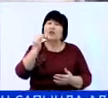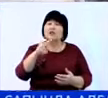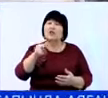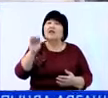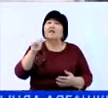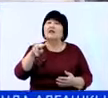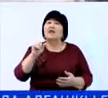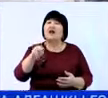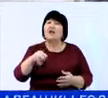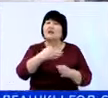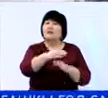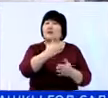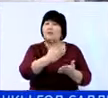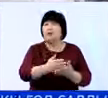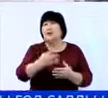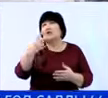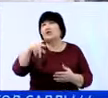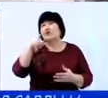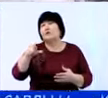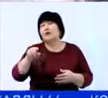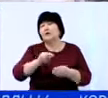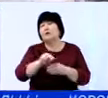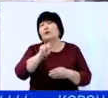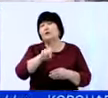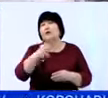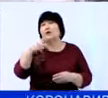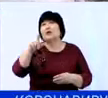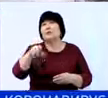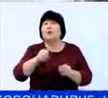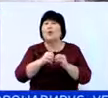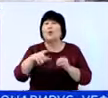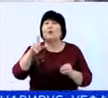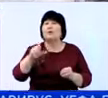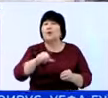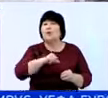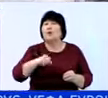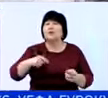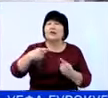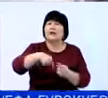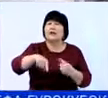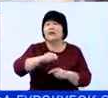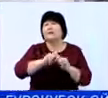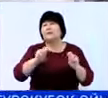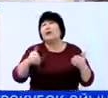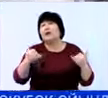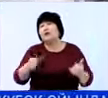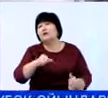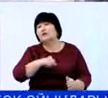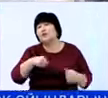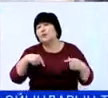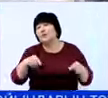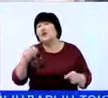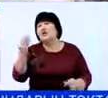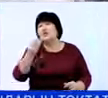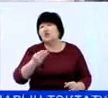бар. Филиалда қазір 20 адам оқытып, сол 20 адамның 15 адамы өз кәсібін ашып, өздері қазір